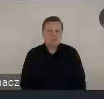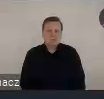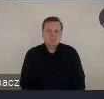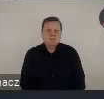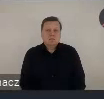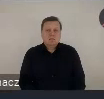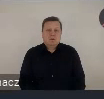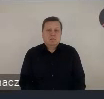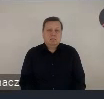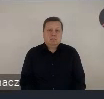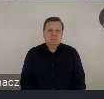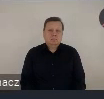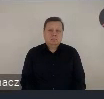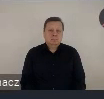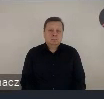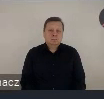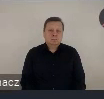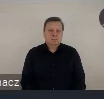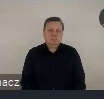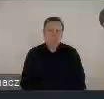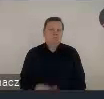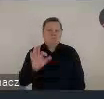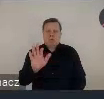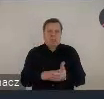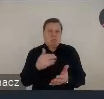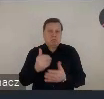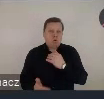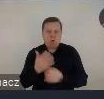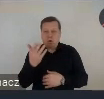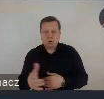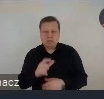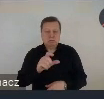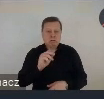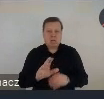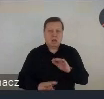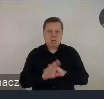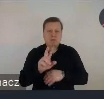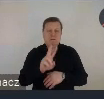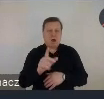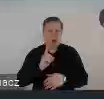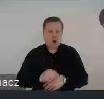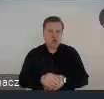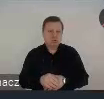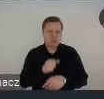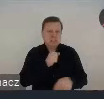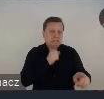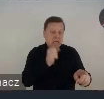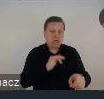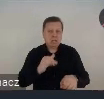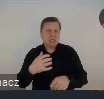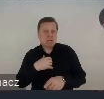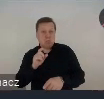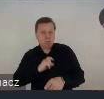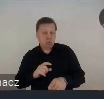środków z dotacji, bo gdyby się okazało, że na przykład cech jest reprezentowany dwuosobowo jednak przez starszego i dyrektora